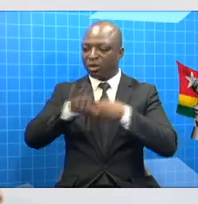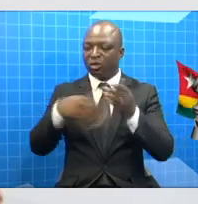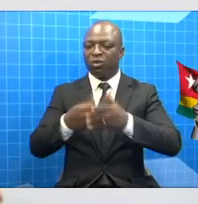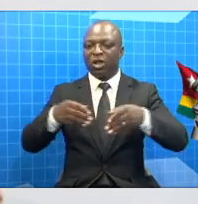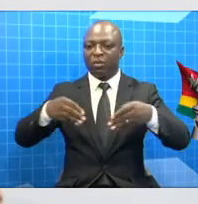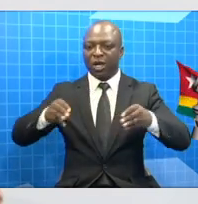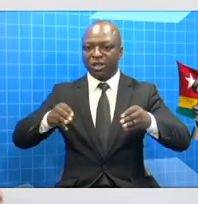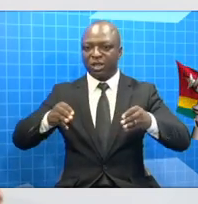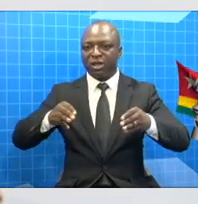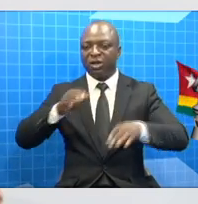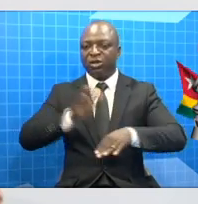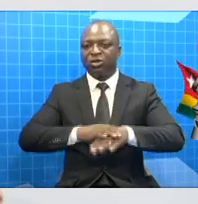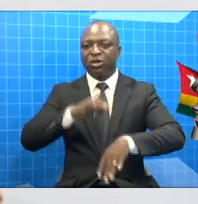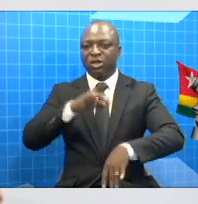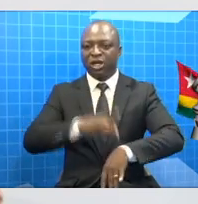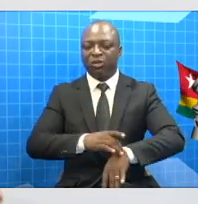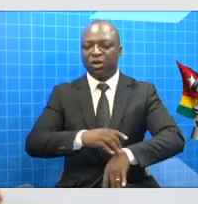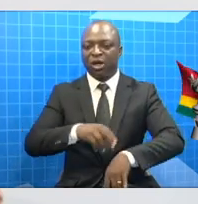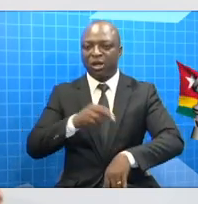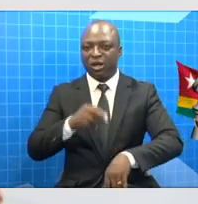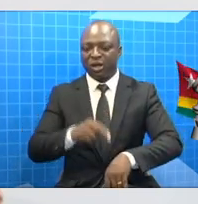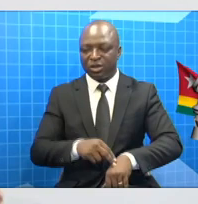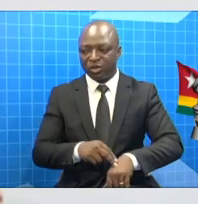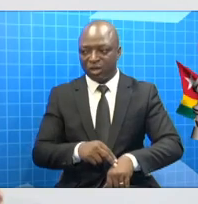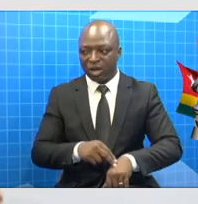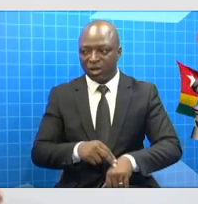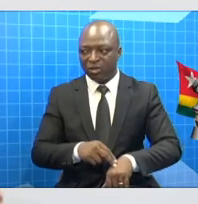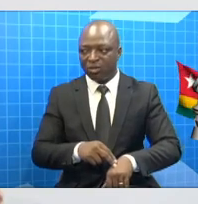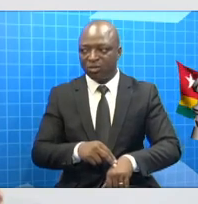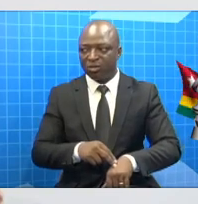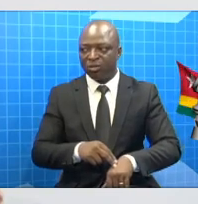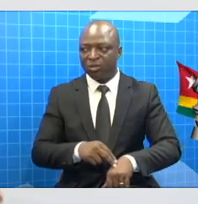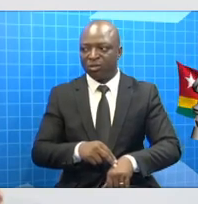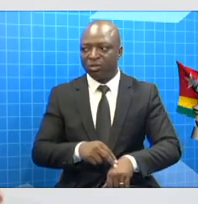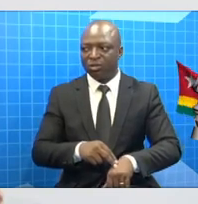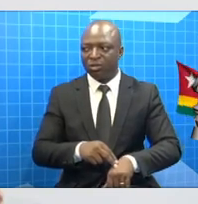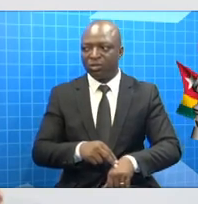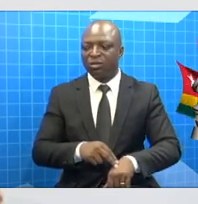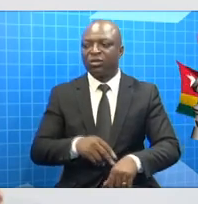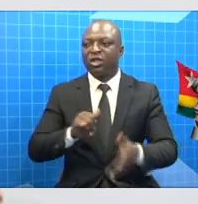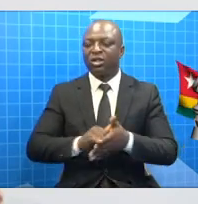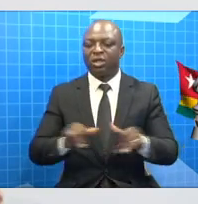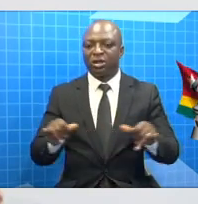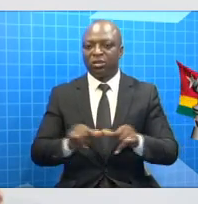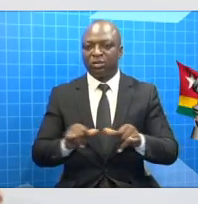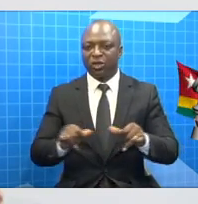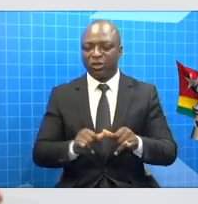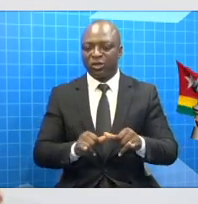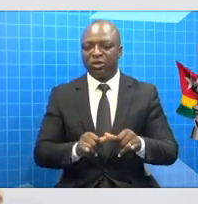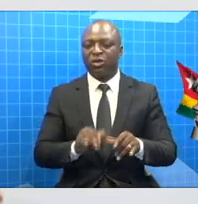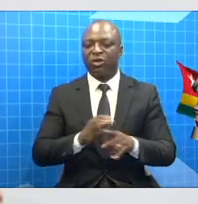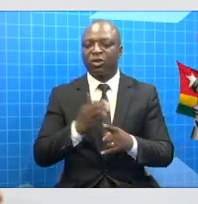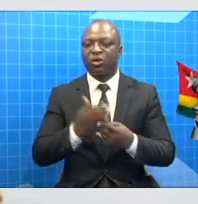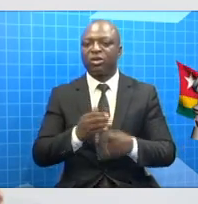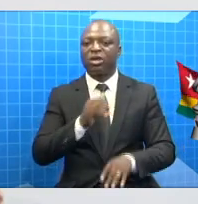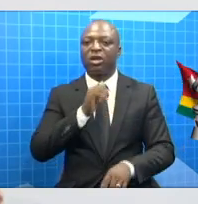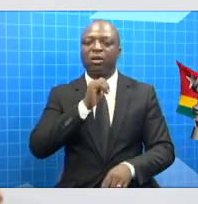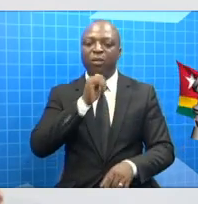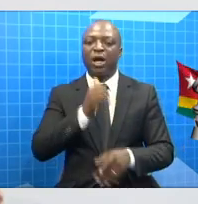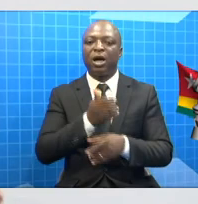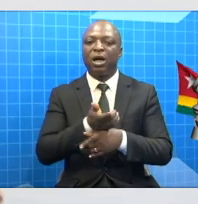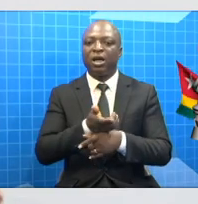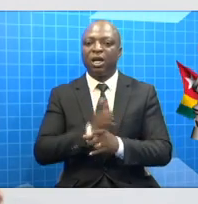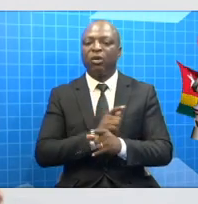marchés sur toute l'étendue du territoire national. Cette mesure ne concerne pas les loyers